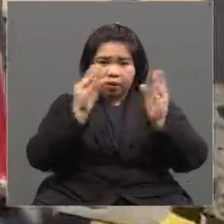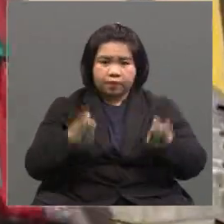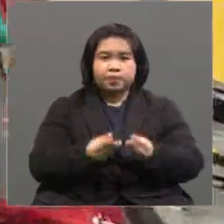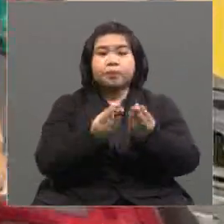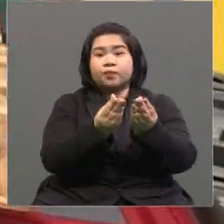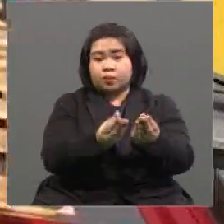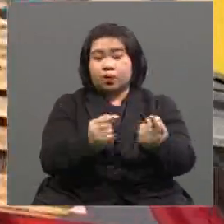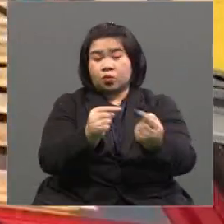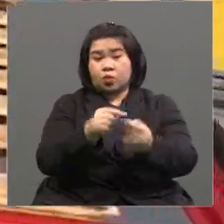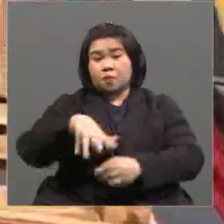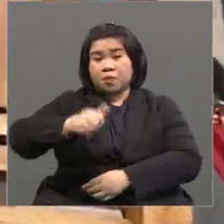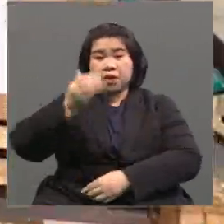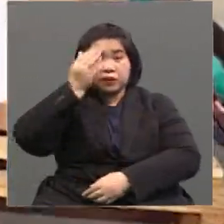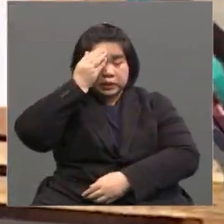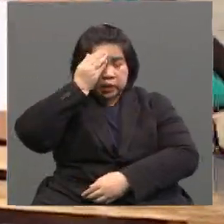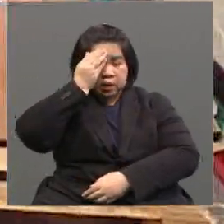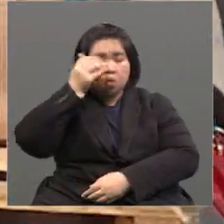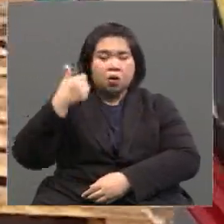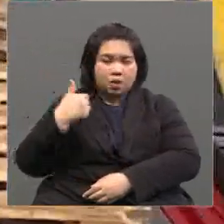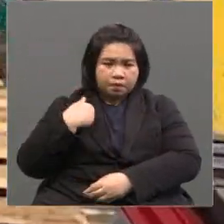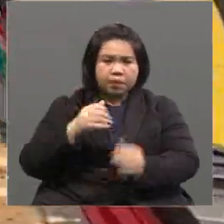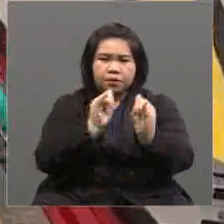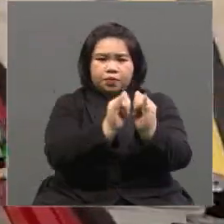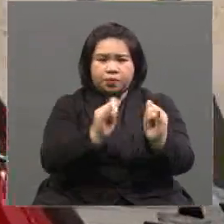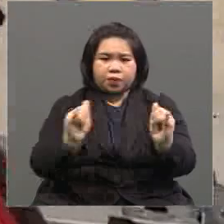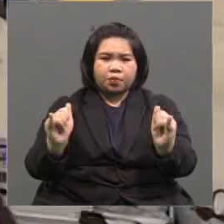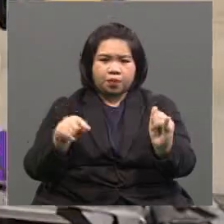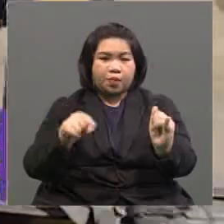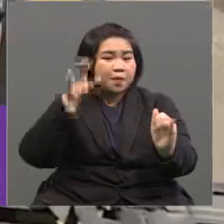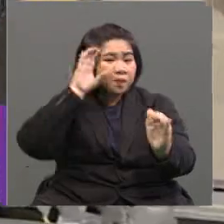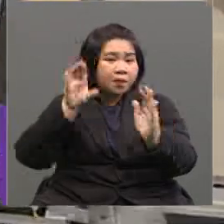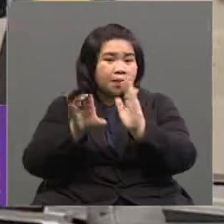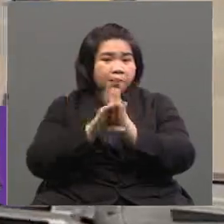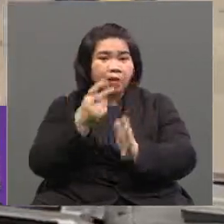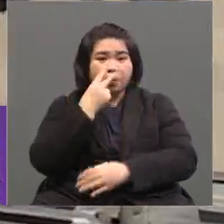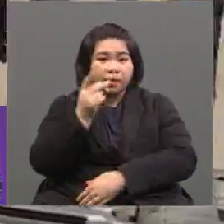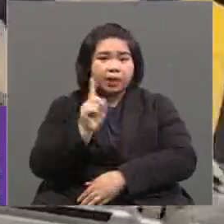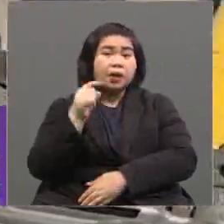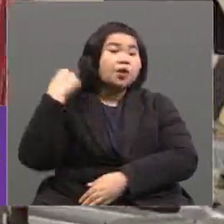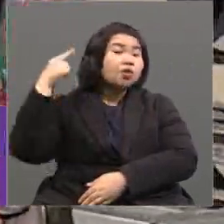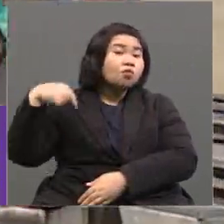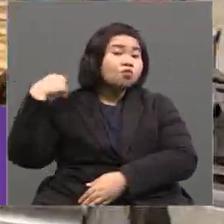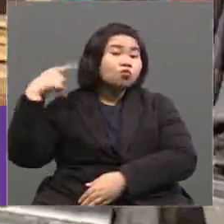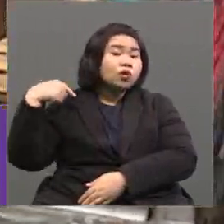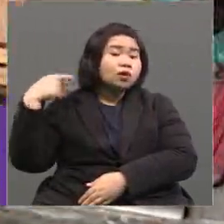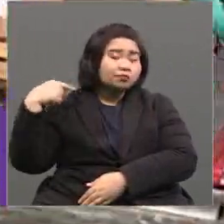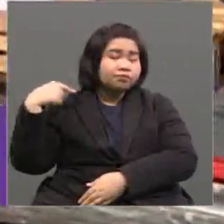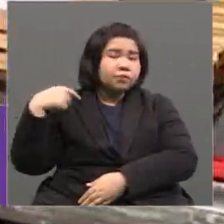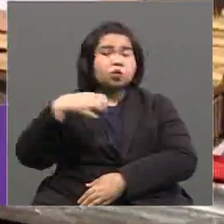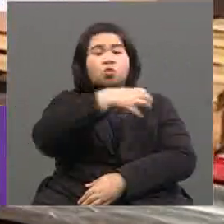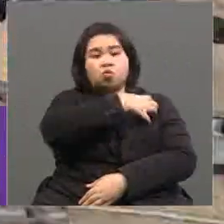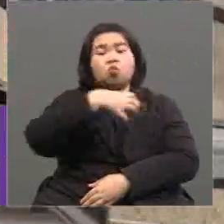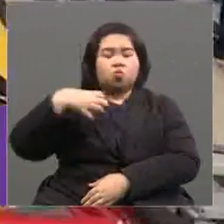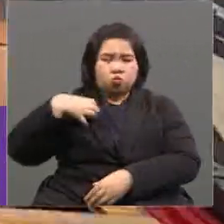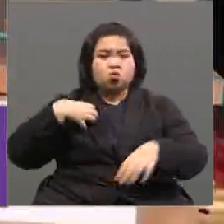เบนกูเรียนอิสราเอลก่อนส่งร่างแรงงานไทยกลับมานะคะจากภาพก็จะมีนางสาวพันณภาจันทรารมเอกอัครรา